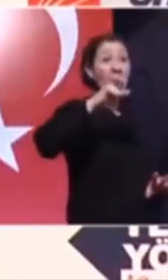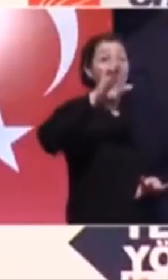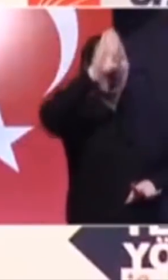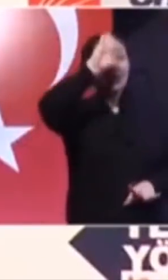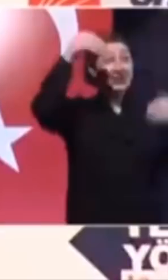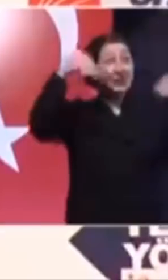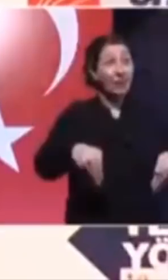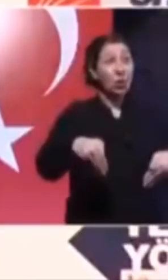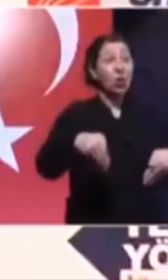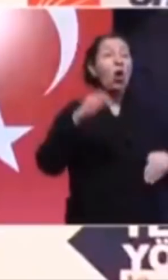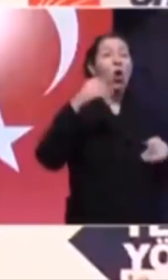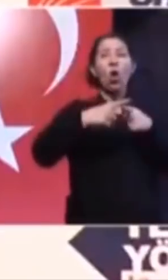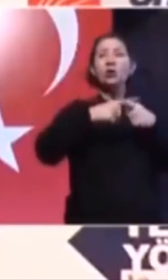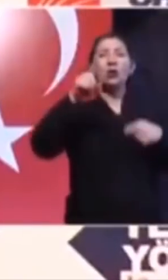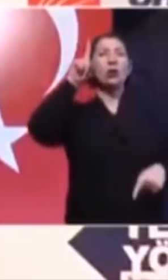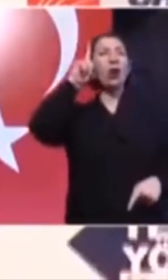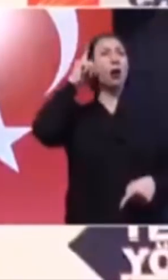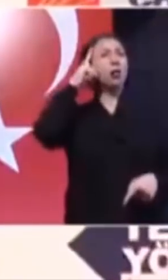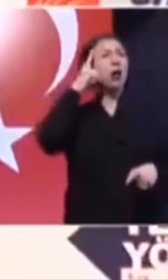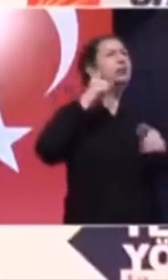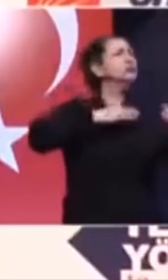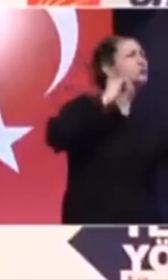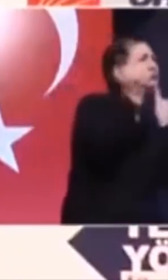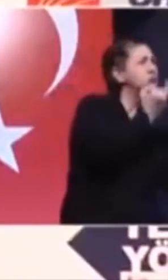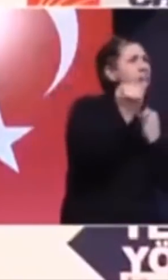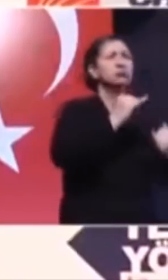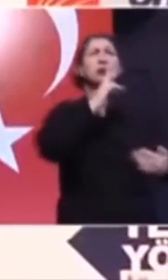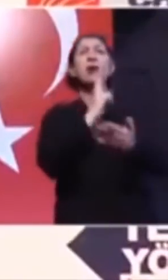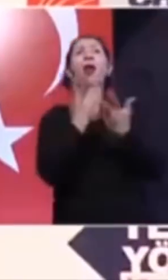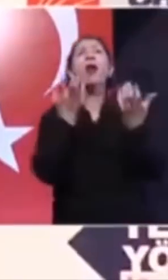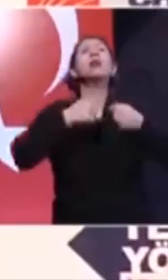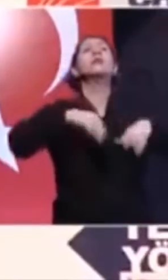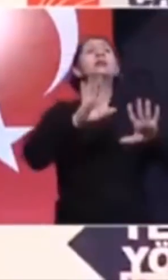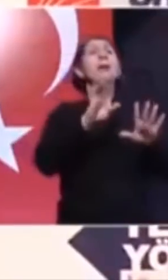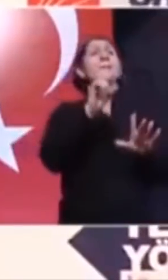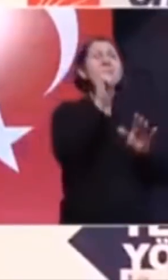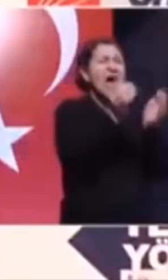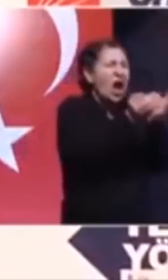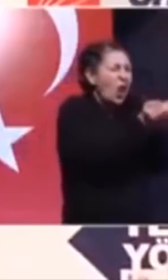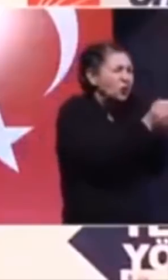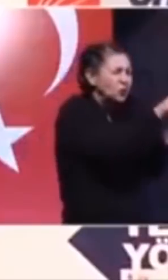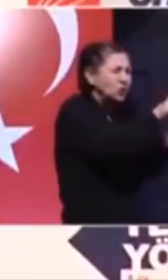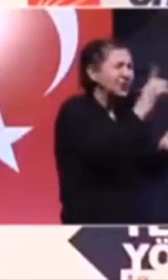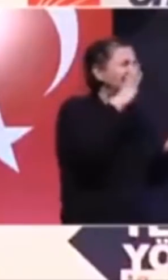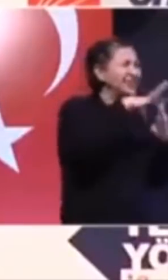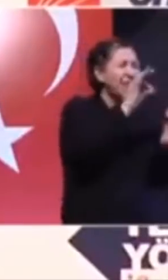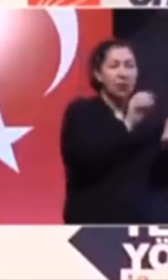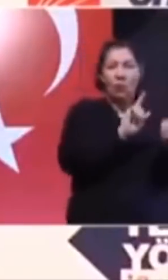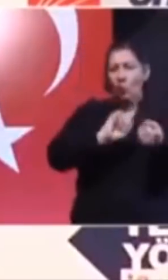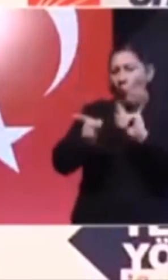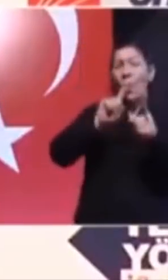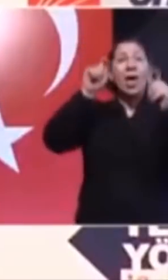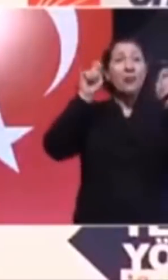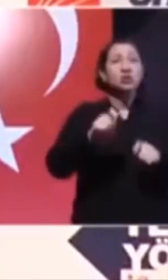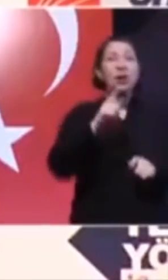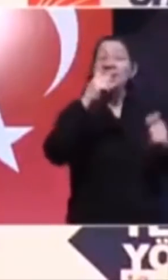İstanbul ortak akılla, müzakereyle, karar almadan bir avuç insan tarafından yönetilecek